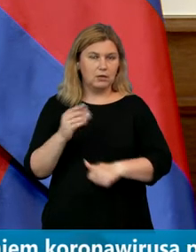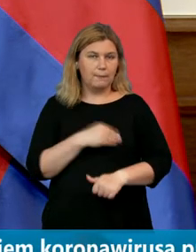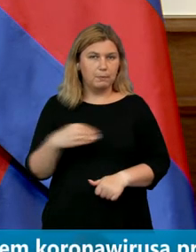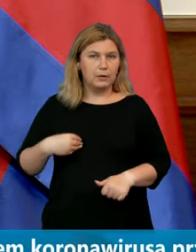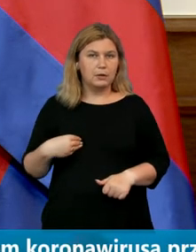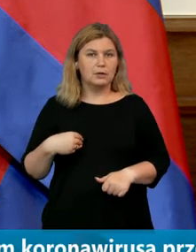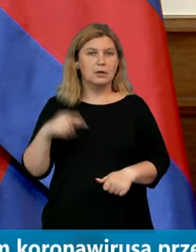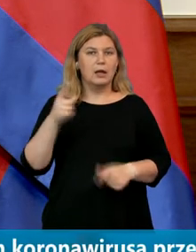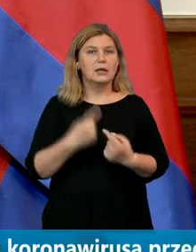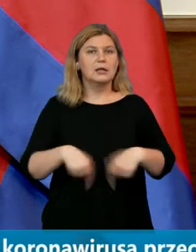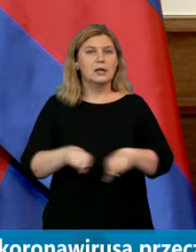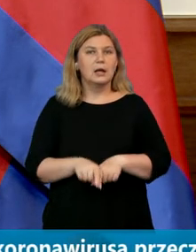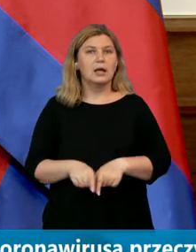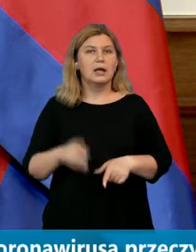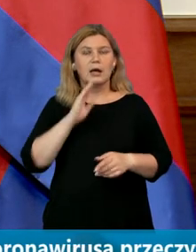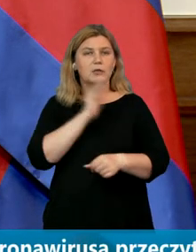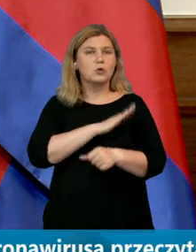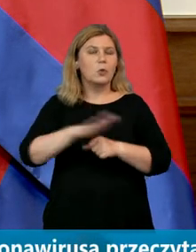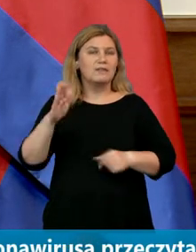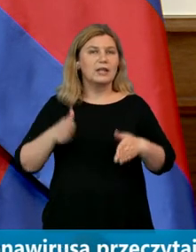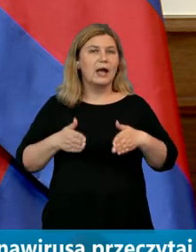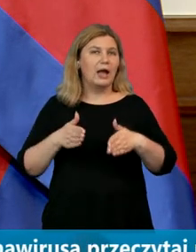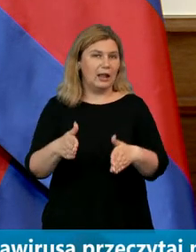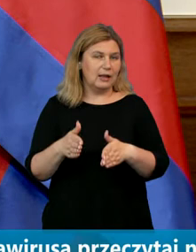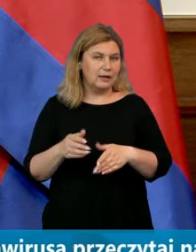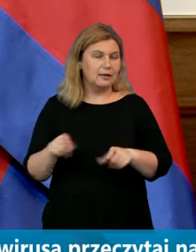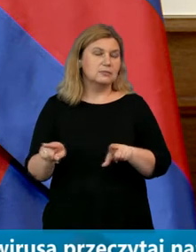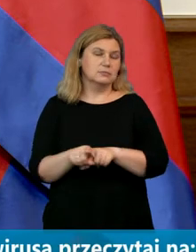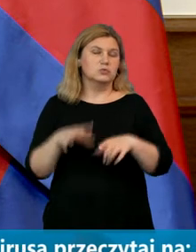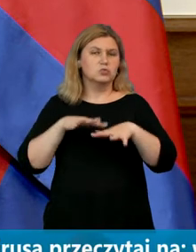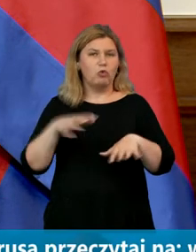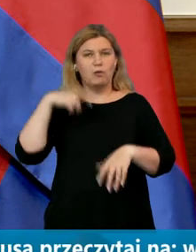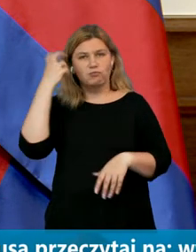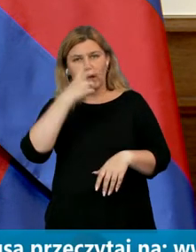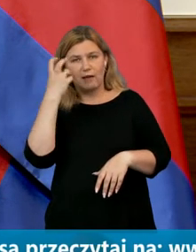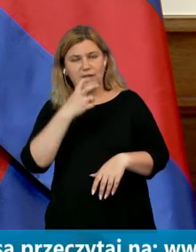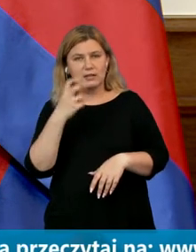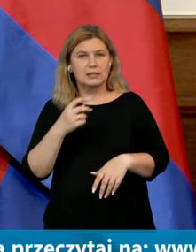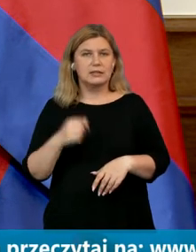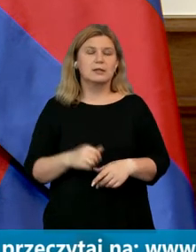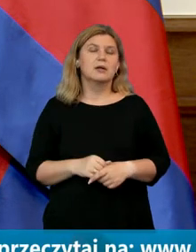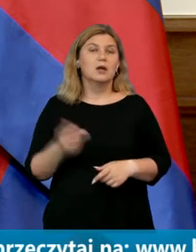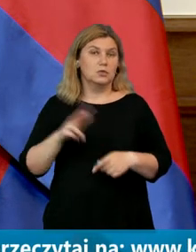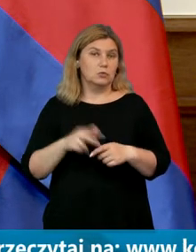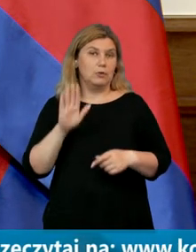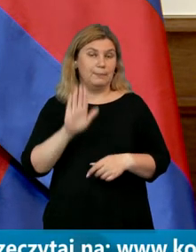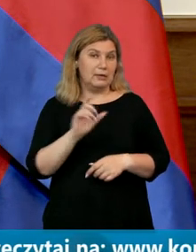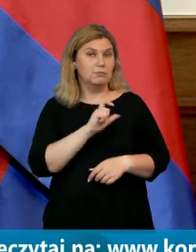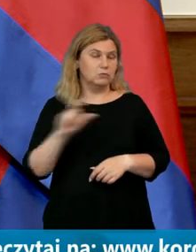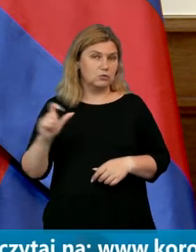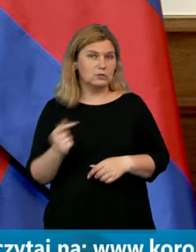Realizujemy właśnie tam projekt Słynna Aleja. Sporo atrakcji, ciekawostek dla tych wszystkich, którzy znajdą trochę czasu, aby w